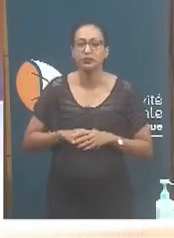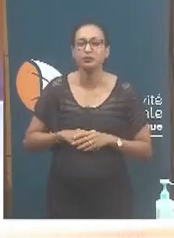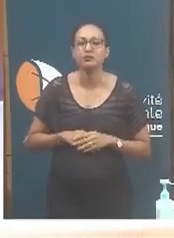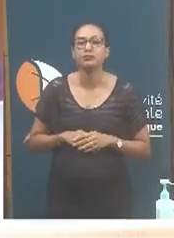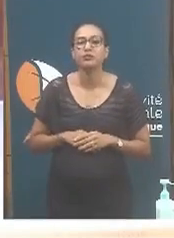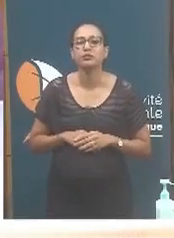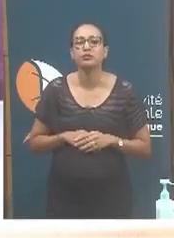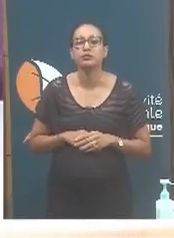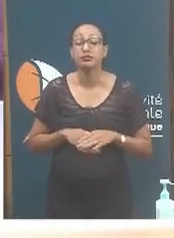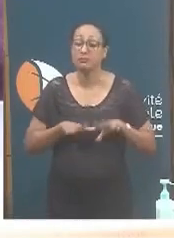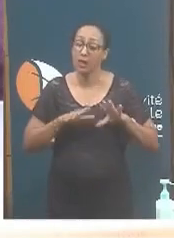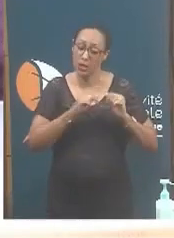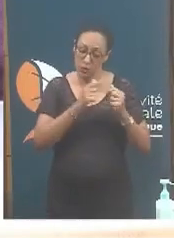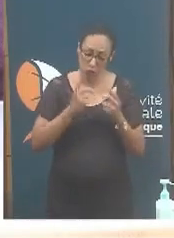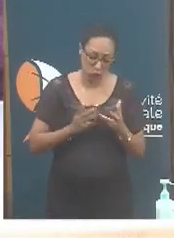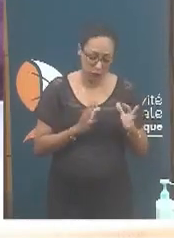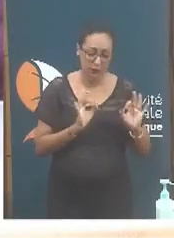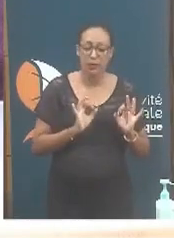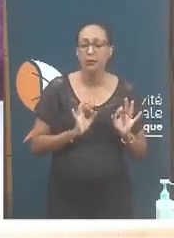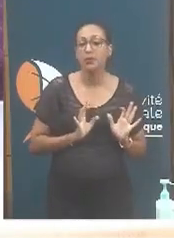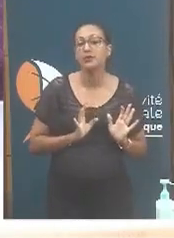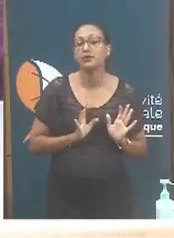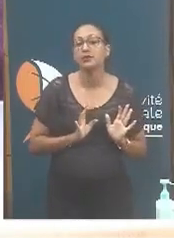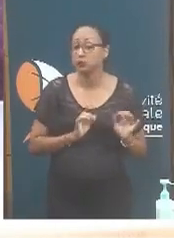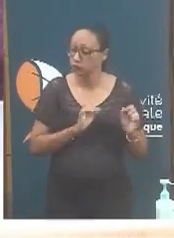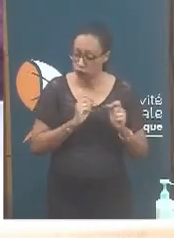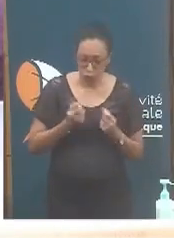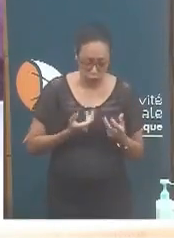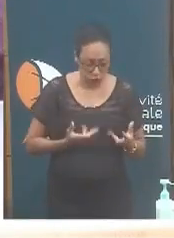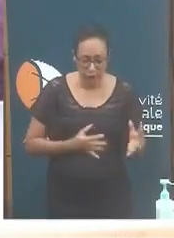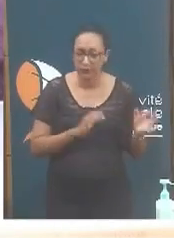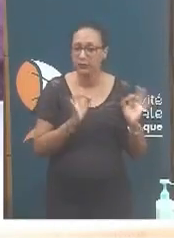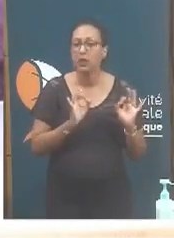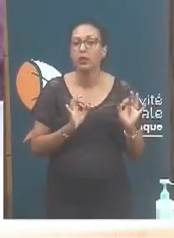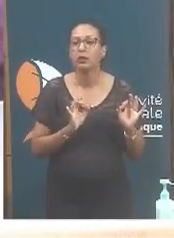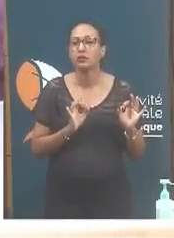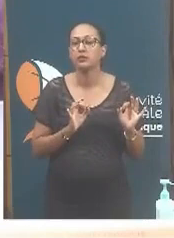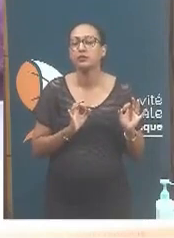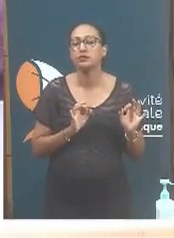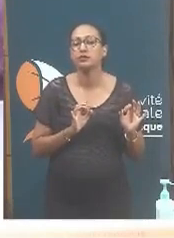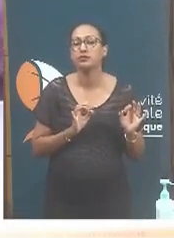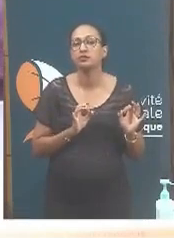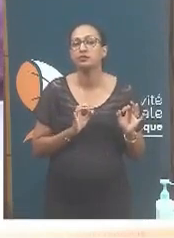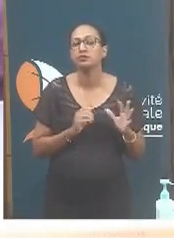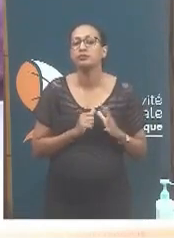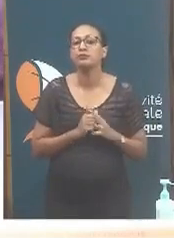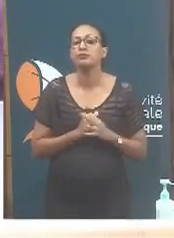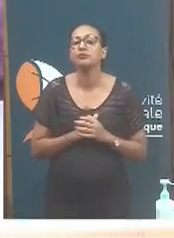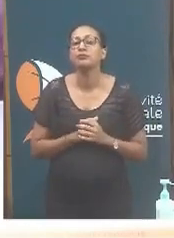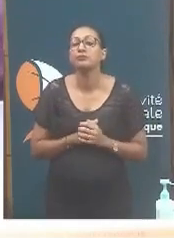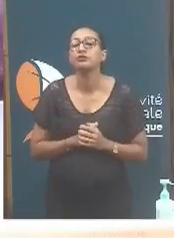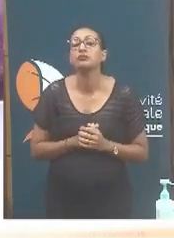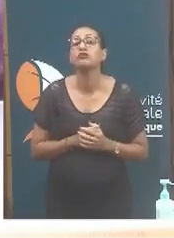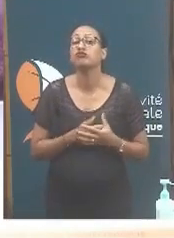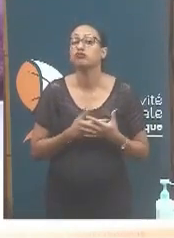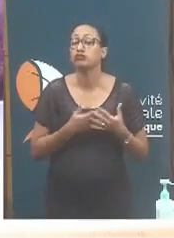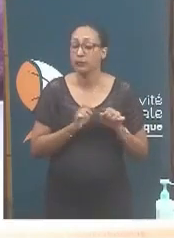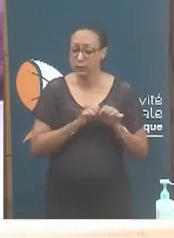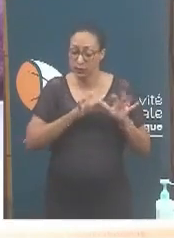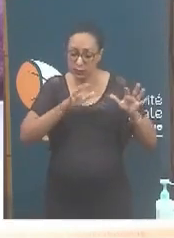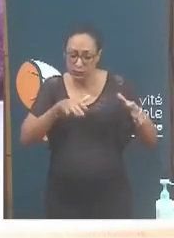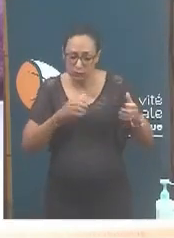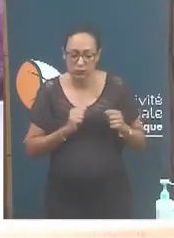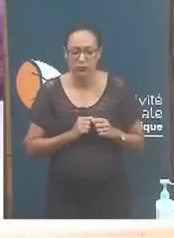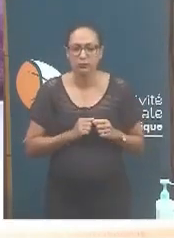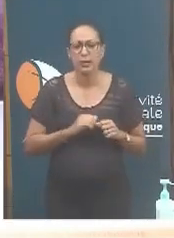mais non chiffré. Il n'y a aucun chiffre. Alors, il y a beaucoup, et je remercie, on